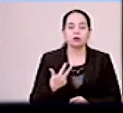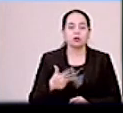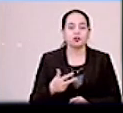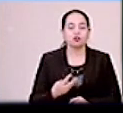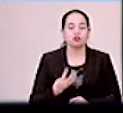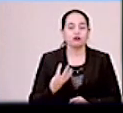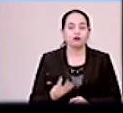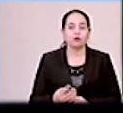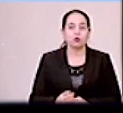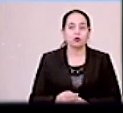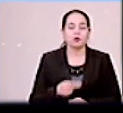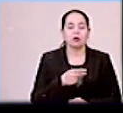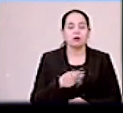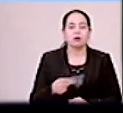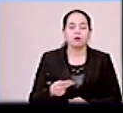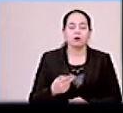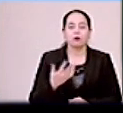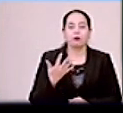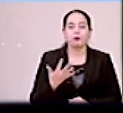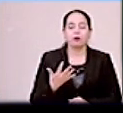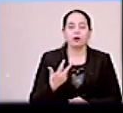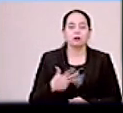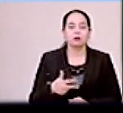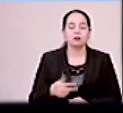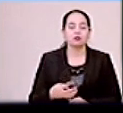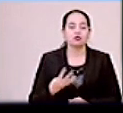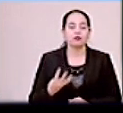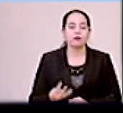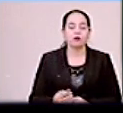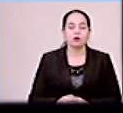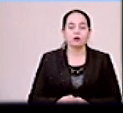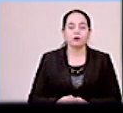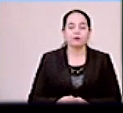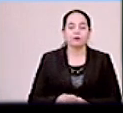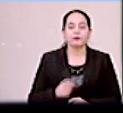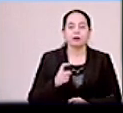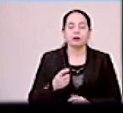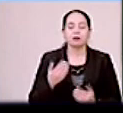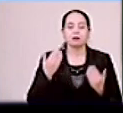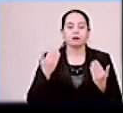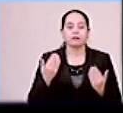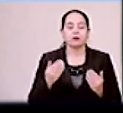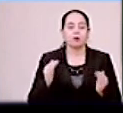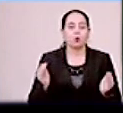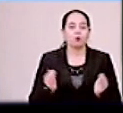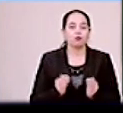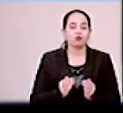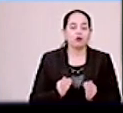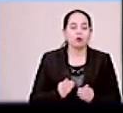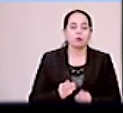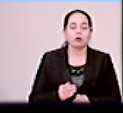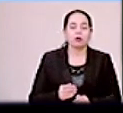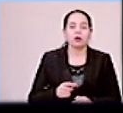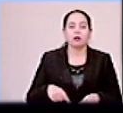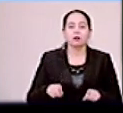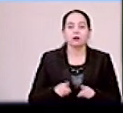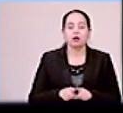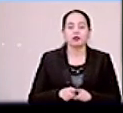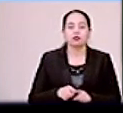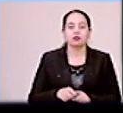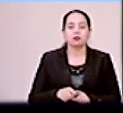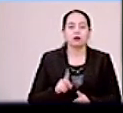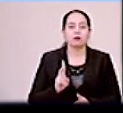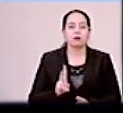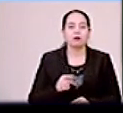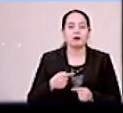тридцать четвертых равно 5 тридцать четвертых. Х неизвестное уменьшаемое, значит, к